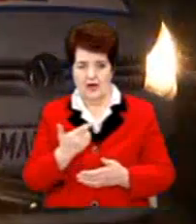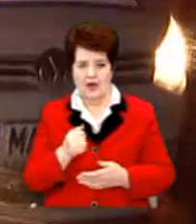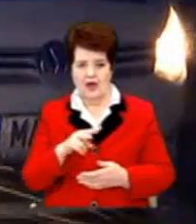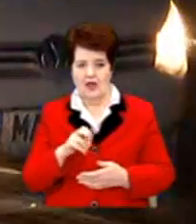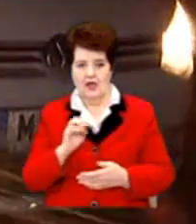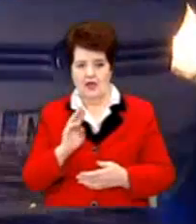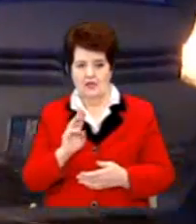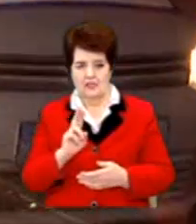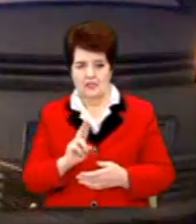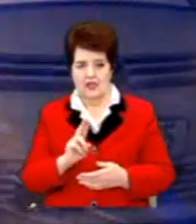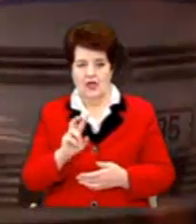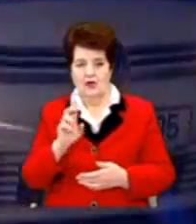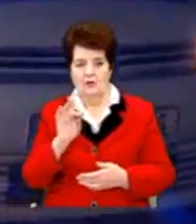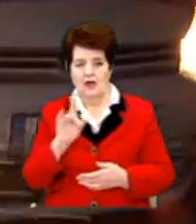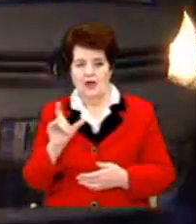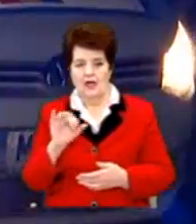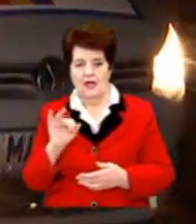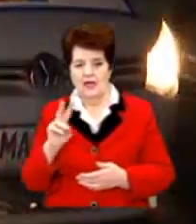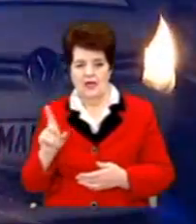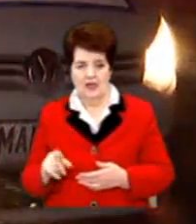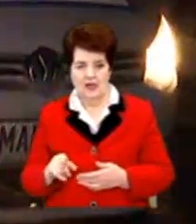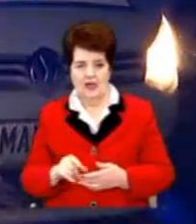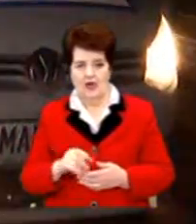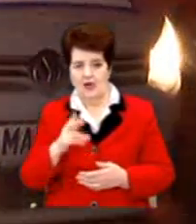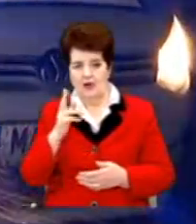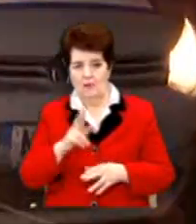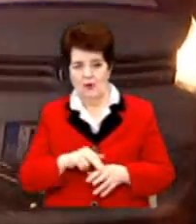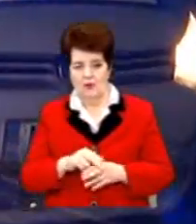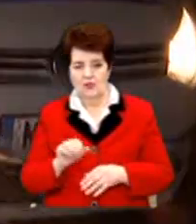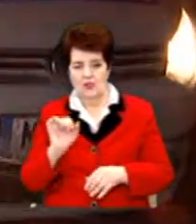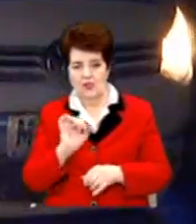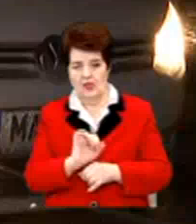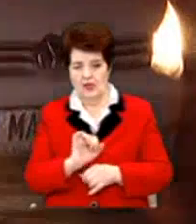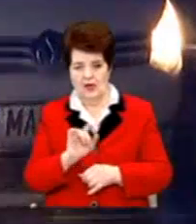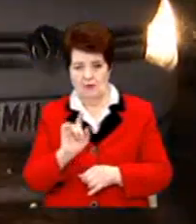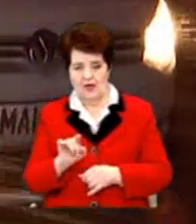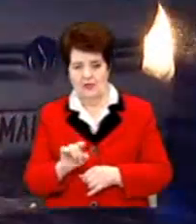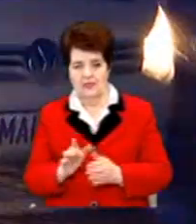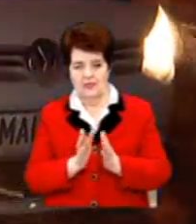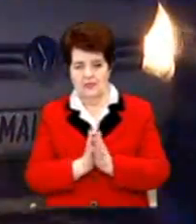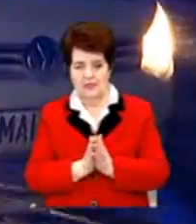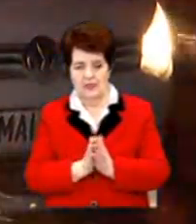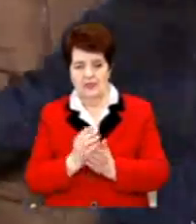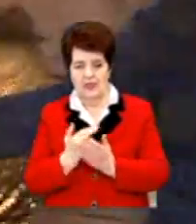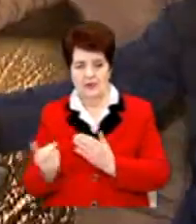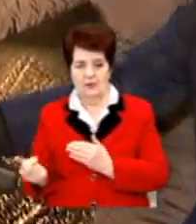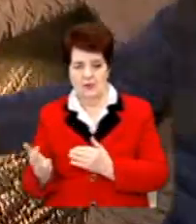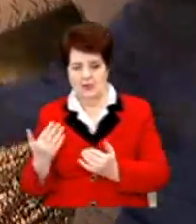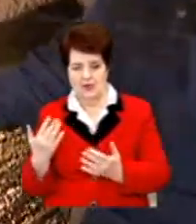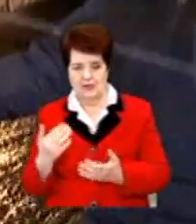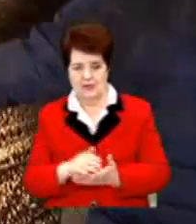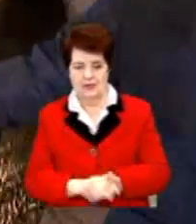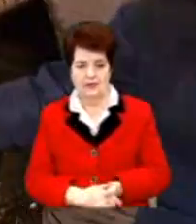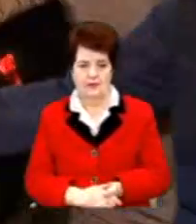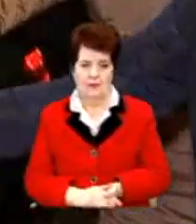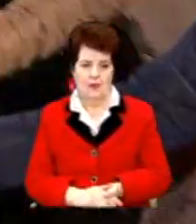Brăila nu se mai circulă și întreaga noapte polițiștii au rămas să îndrume pe șoferi să se adăpostească. Domnul conducător